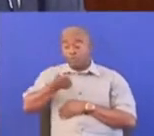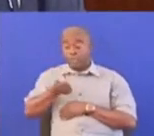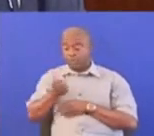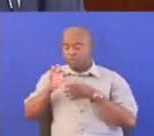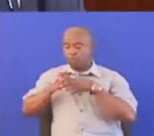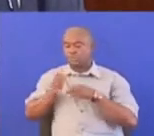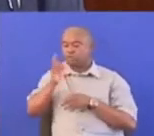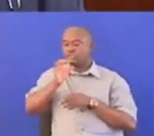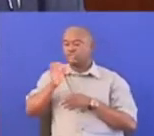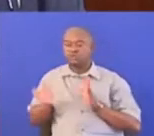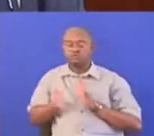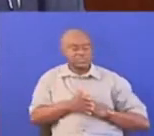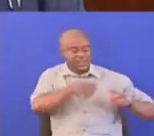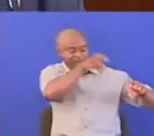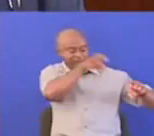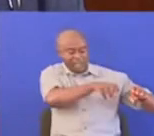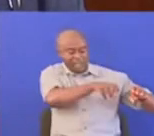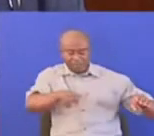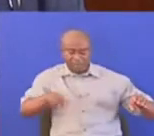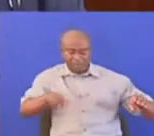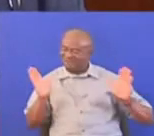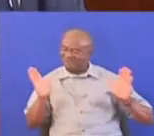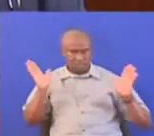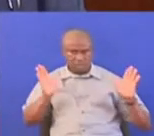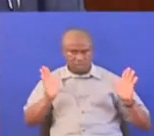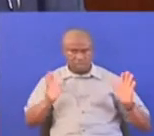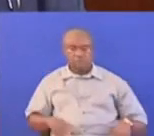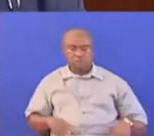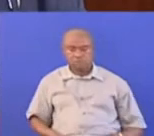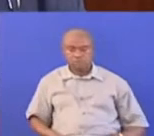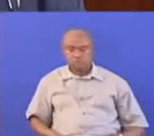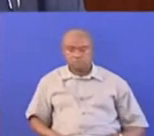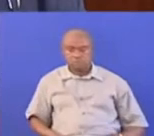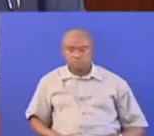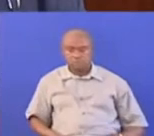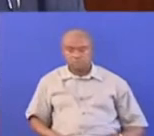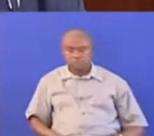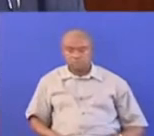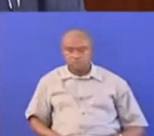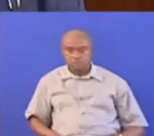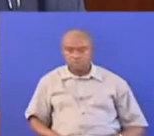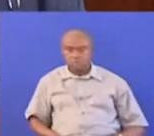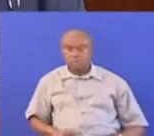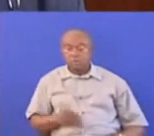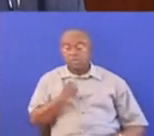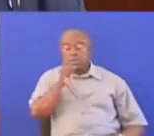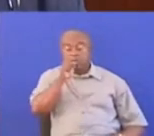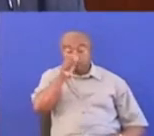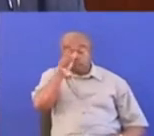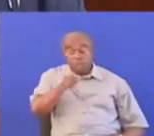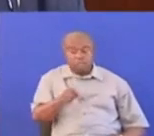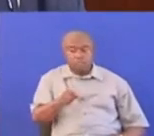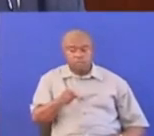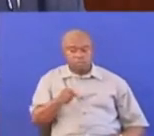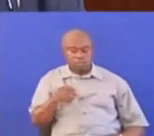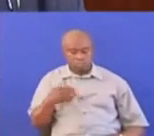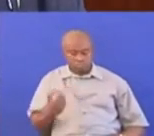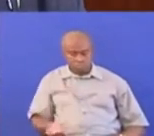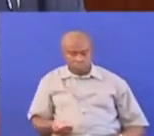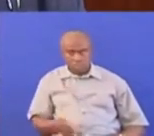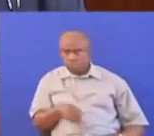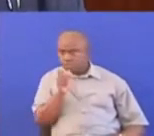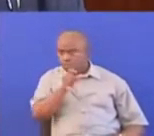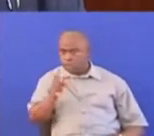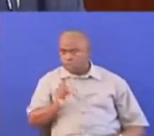kilomita za mraba 478, lakini tunapokwenda kule wenzetu sasa wakaamua kusogeza, wananchi hawapo. Hii itatuletea changamoto.